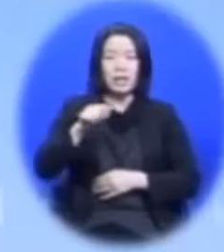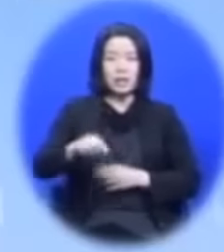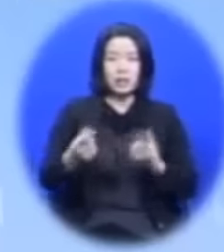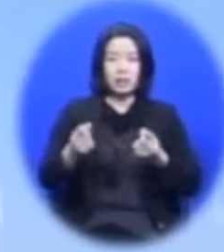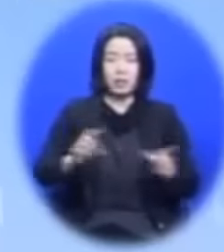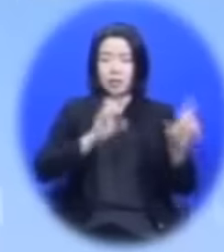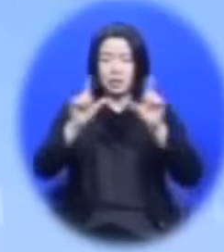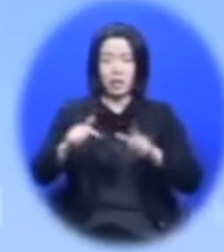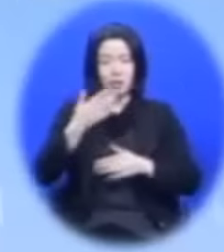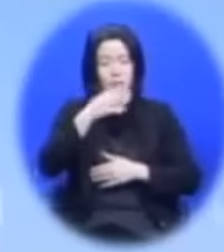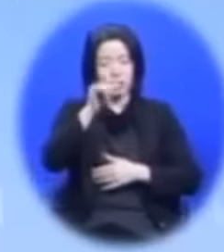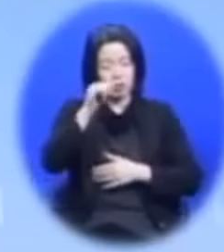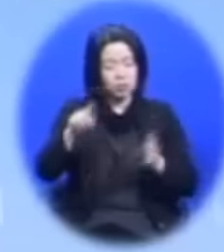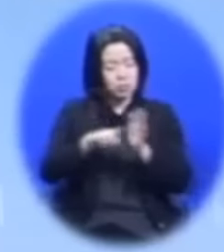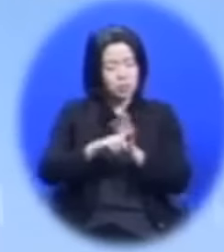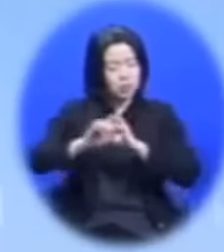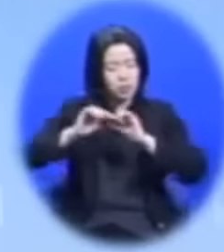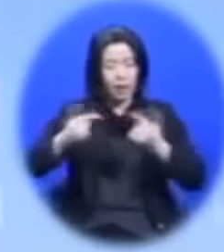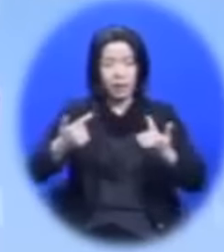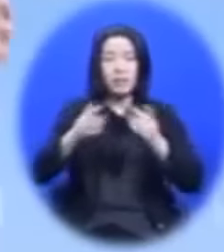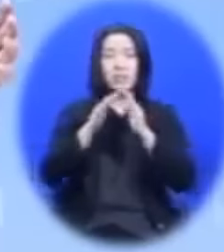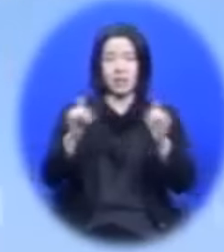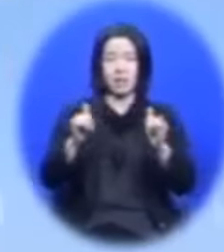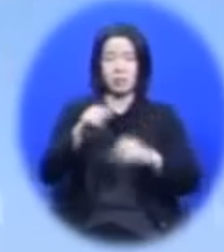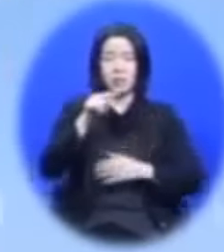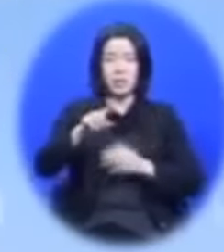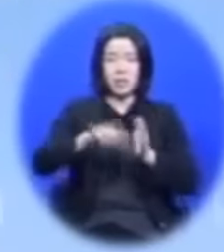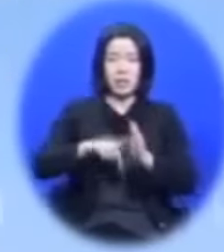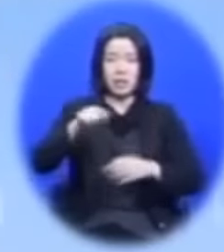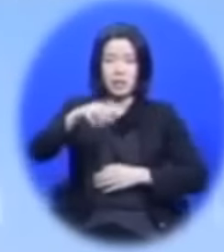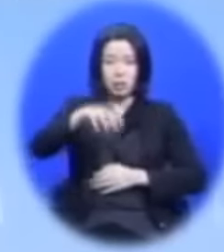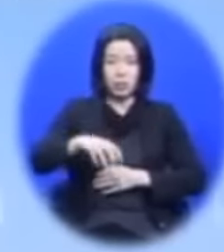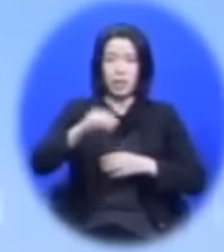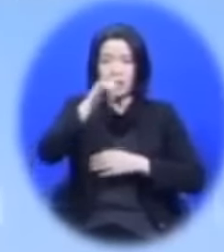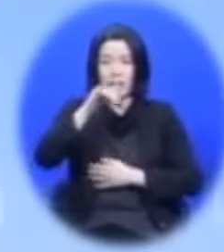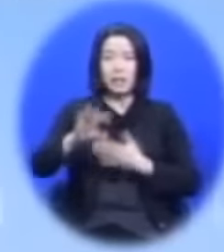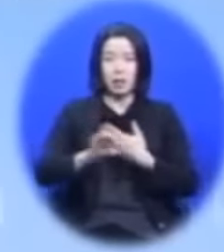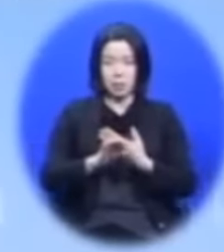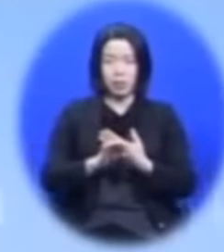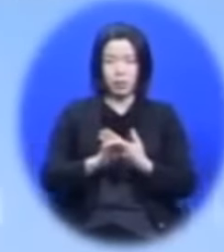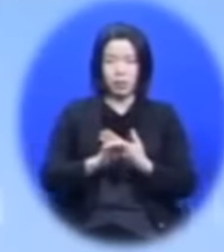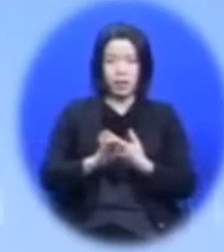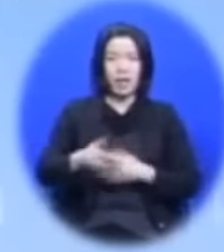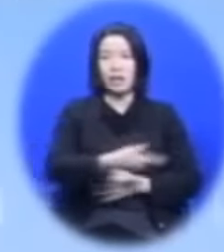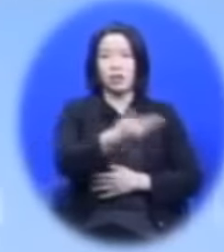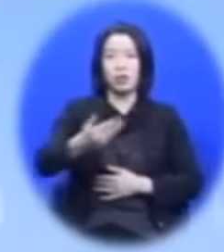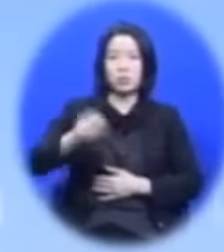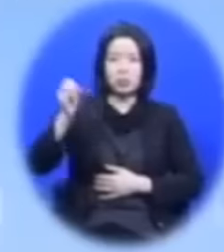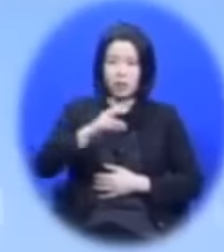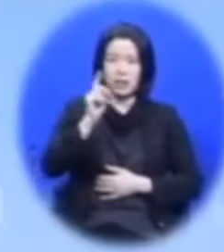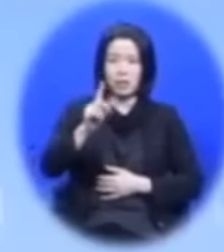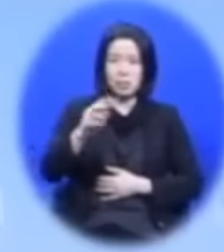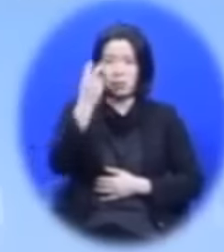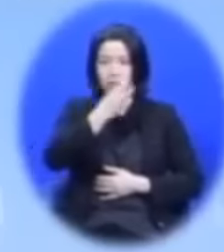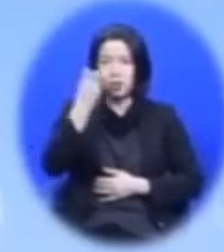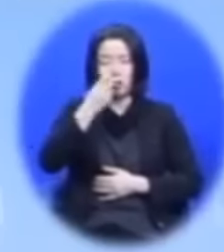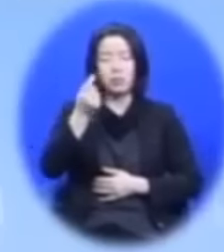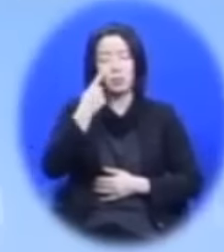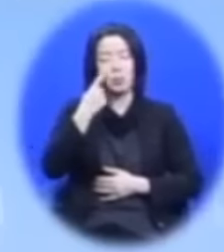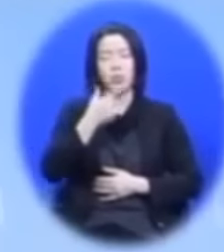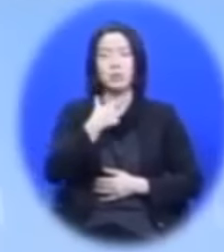수 있으리라고 믿어지지 않는 사람이 이 시간에 이 자리에 있으시다면, 여러분 다시 한번 제가 점검해 보고